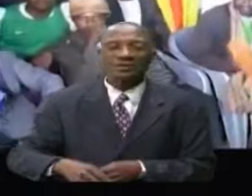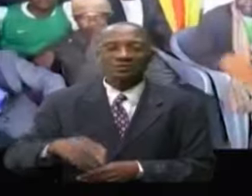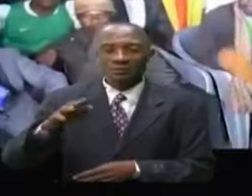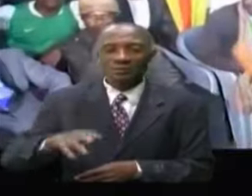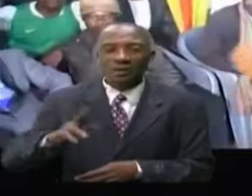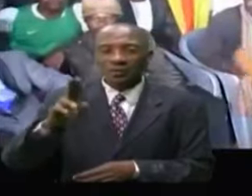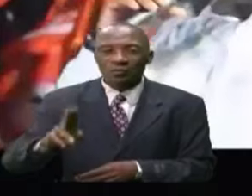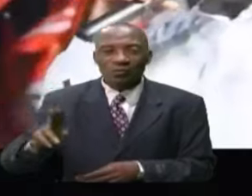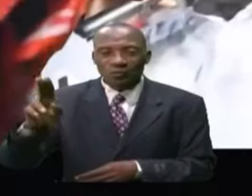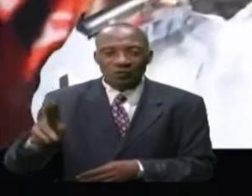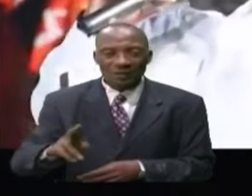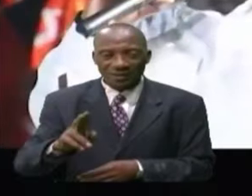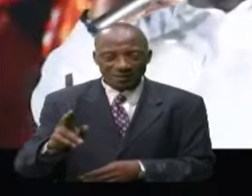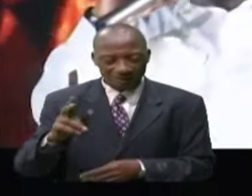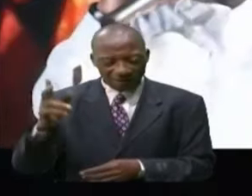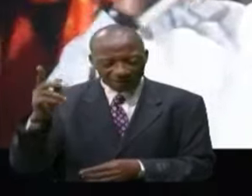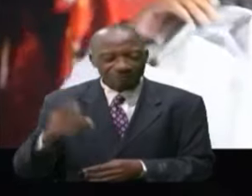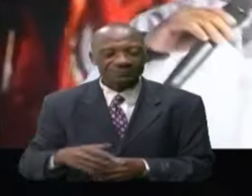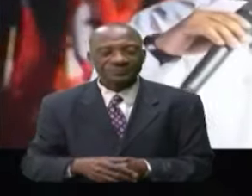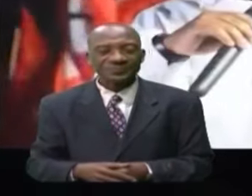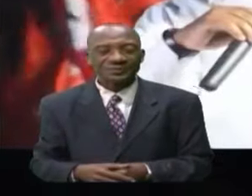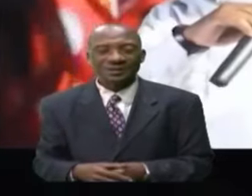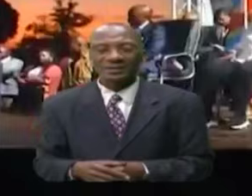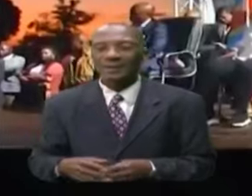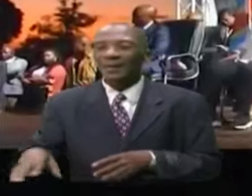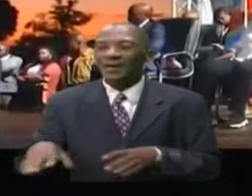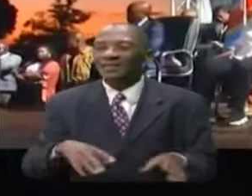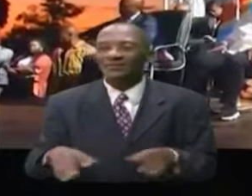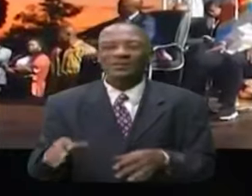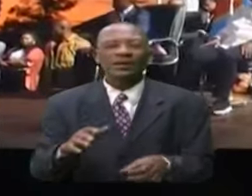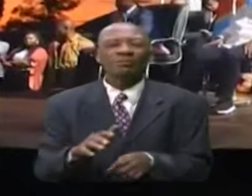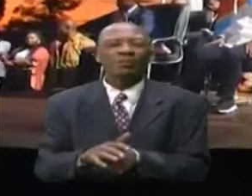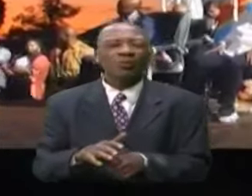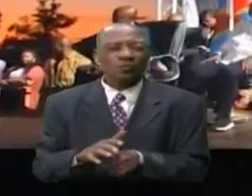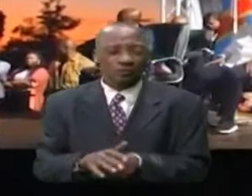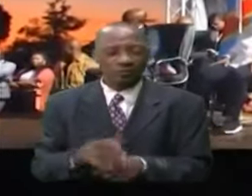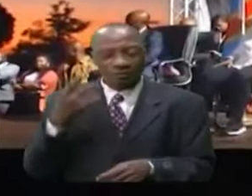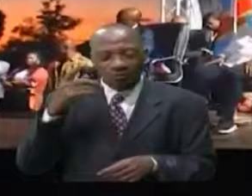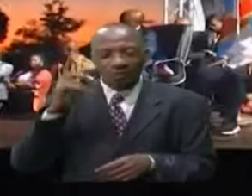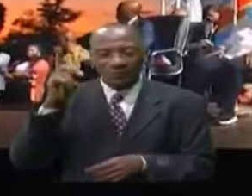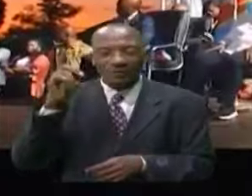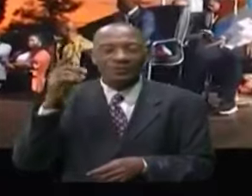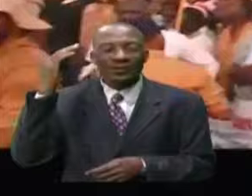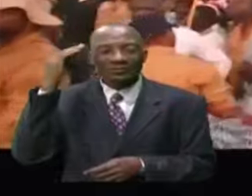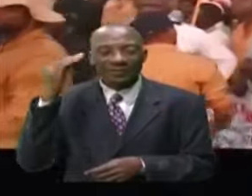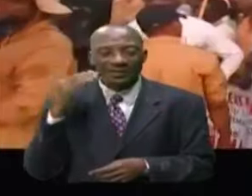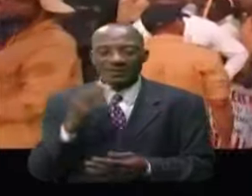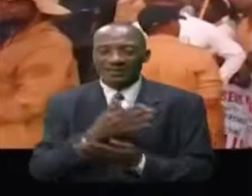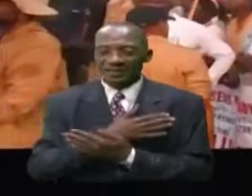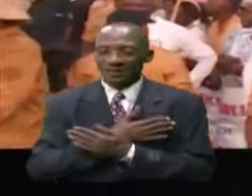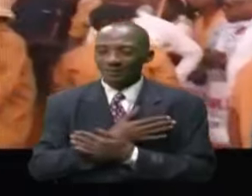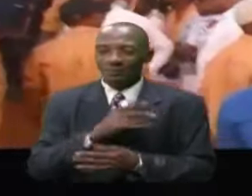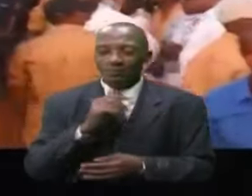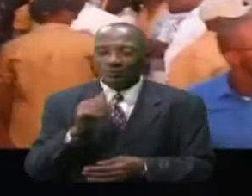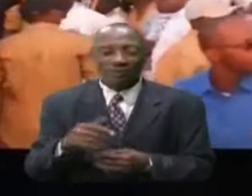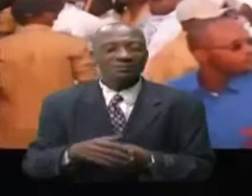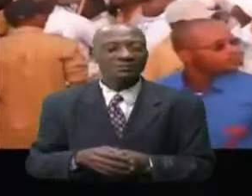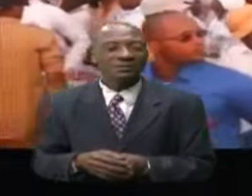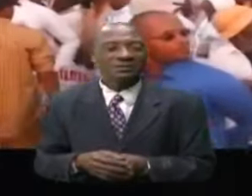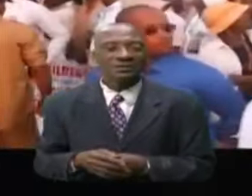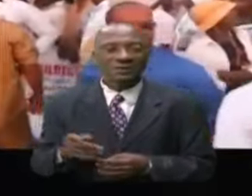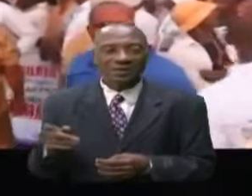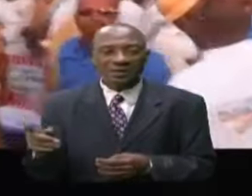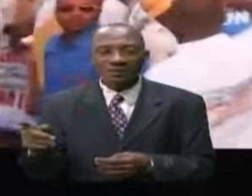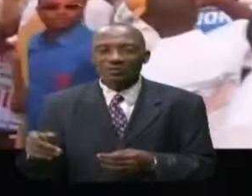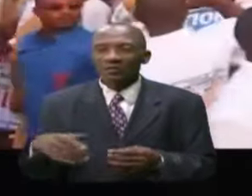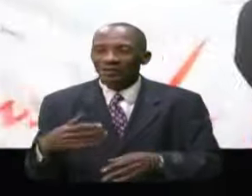très mouvementé et riche en activités. Outre la tenue du meeting populaire au rond-point Patrice Emery Lumumba, au cours du duquel il a galvanisé